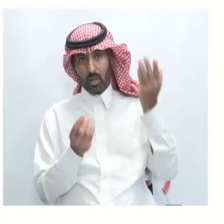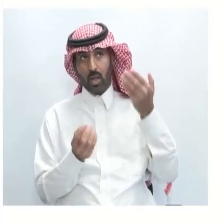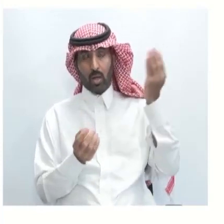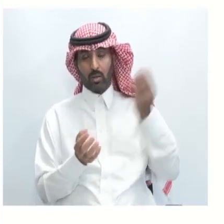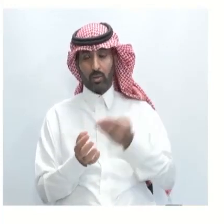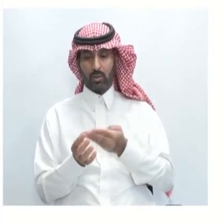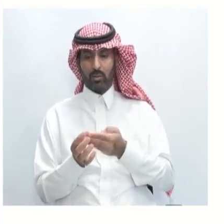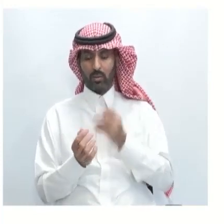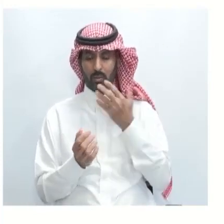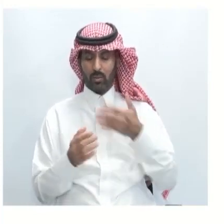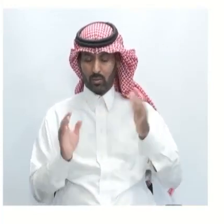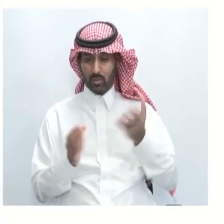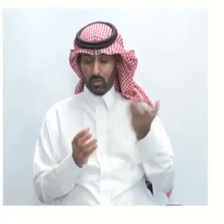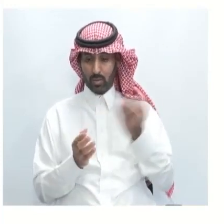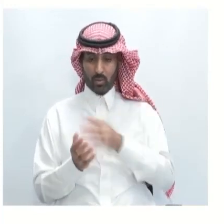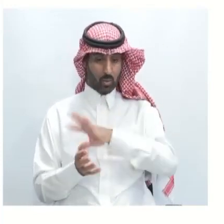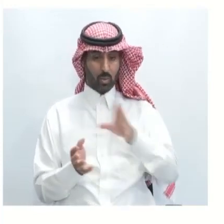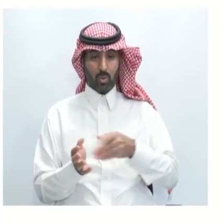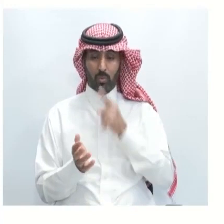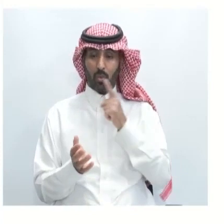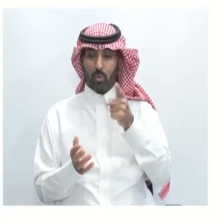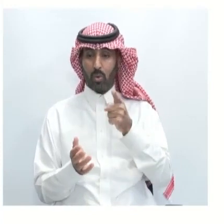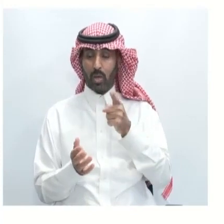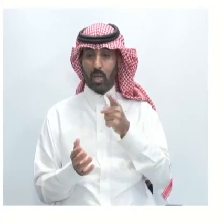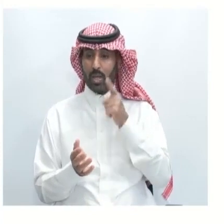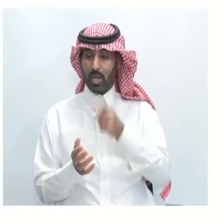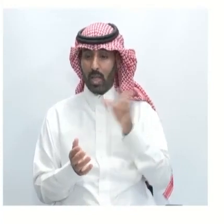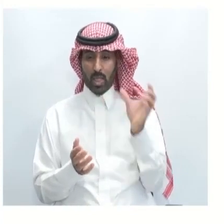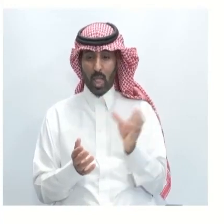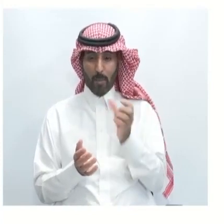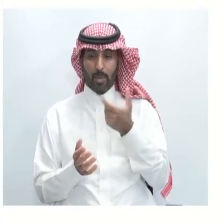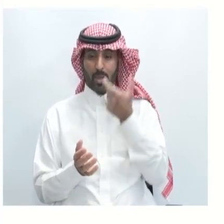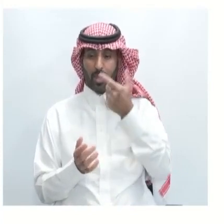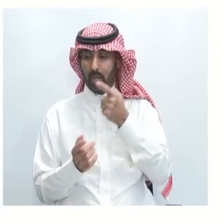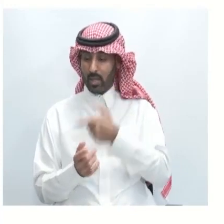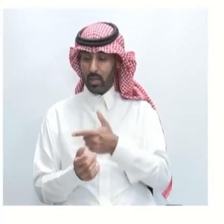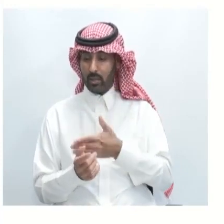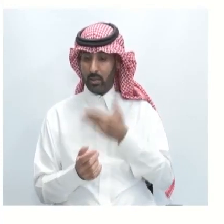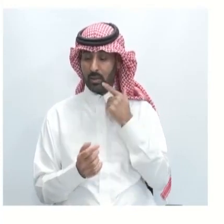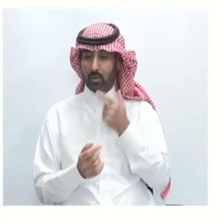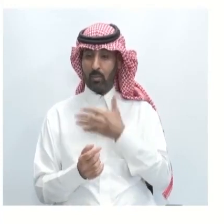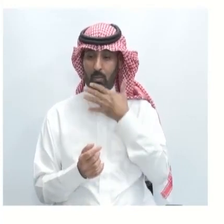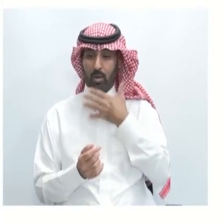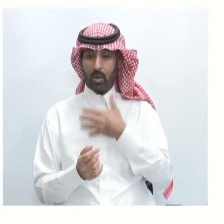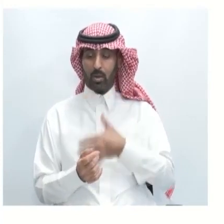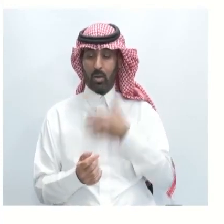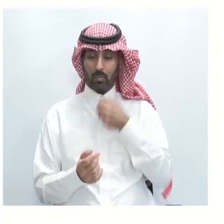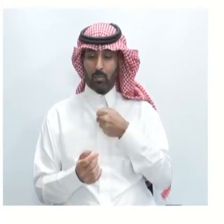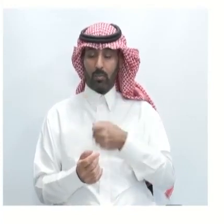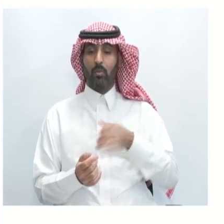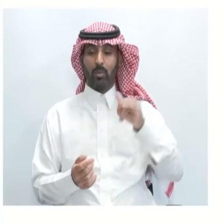كليه موجبه كل من يوحى اليه نبي اذا النتيجه اذا محمد صلى الله عليه وسلم